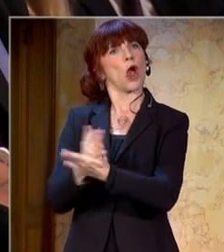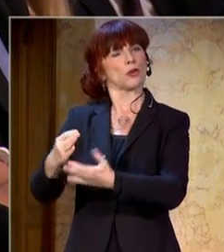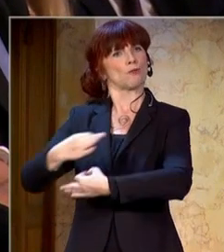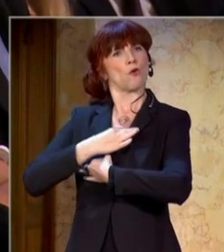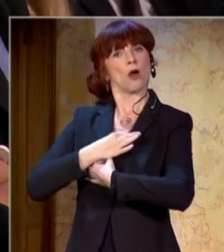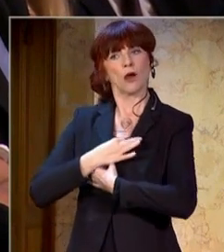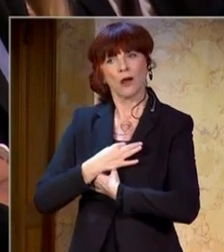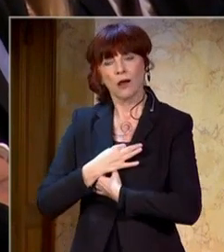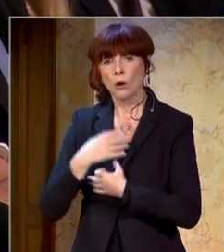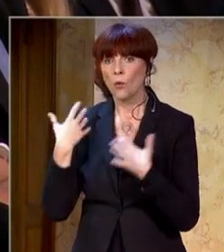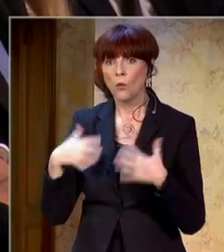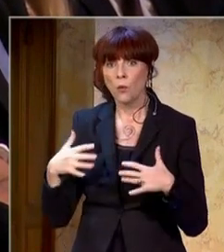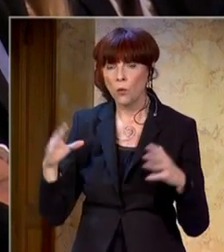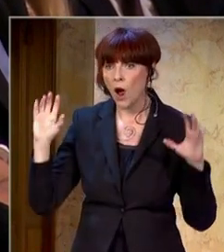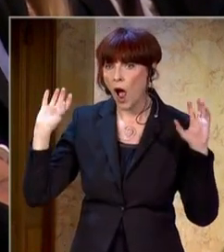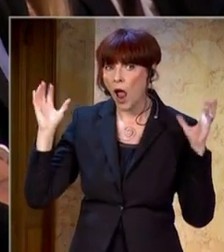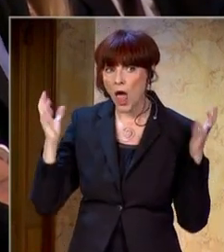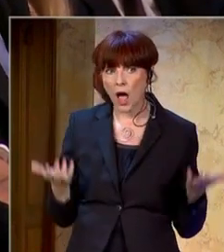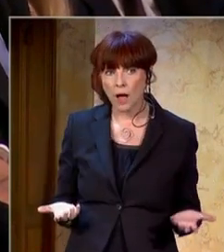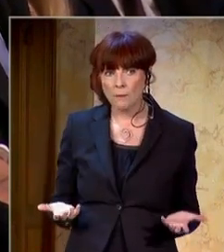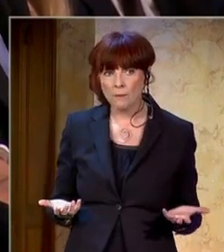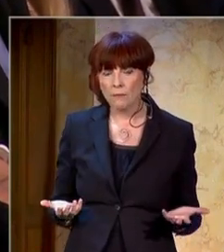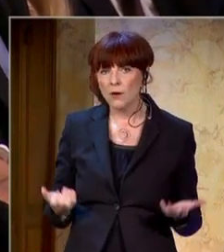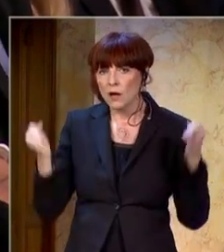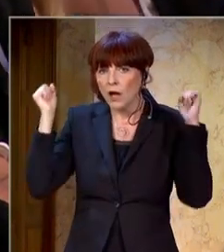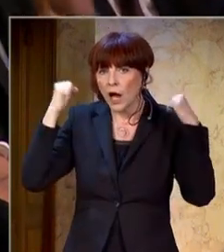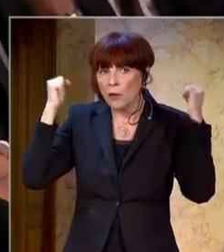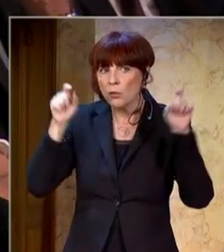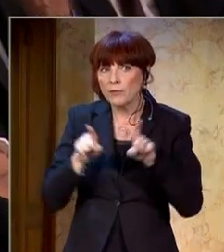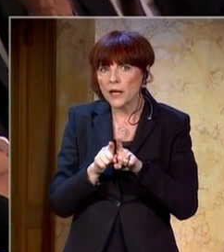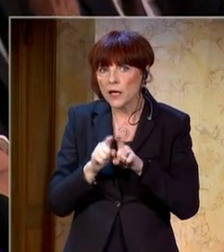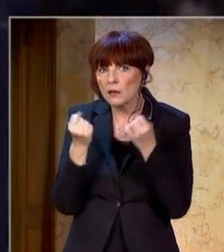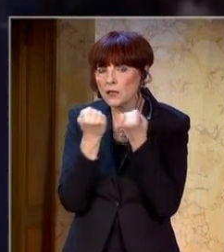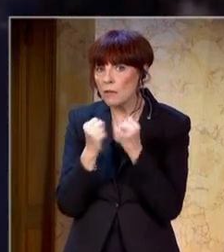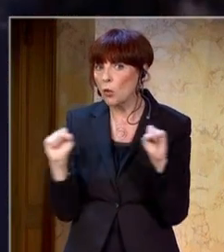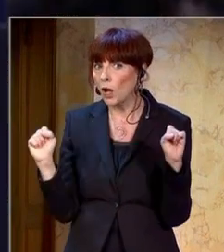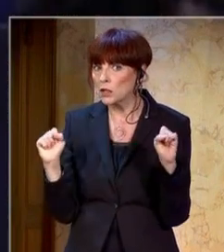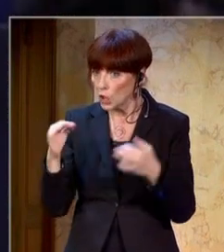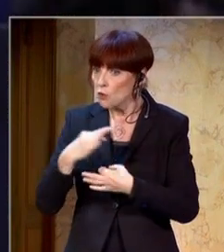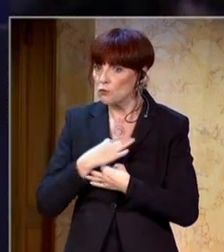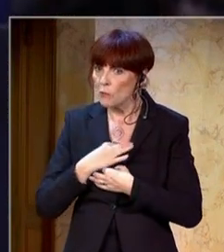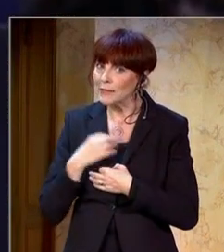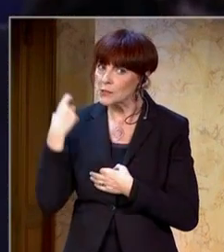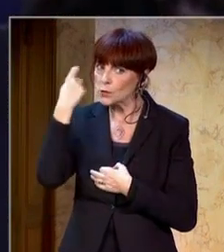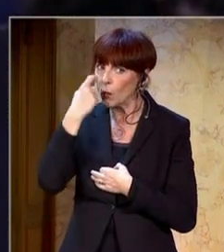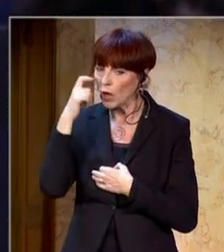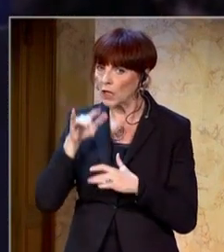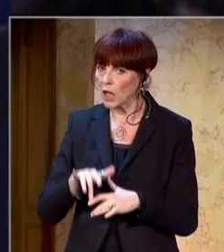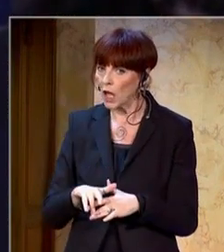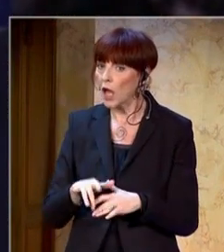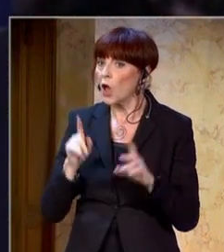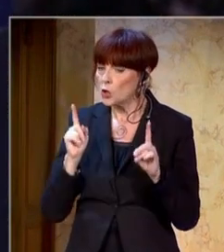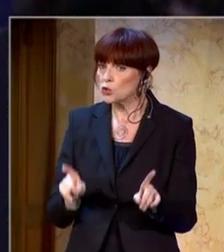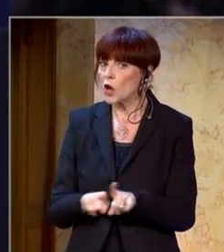Republik, die Demokratie, all das hier im Zentrum unserer Gedanken steht. Das bereitet mir Sorgen. Wir sollten die Frage der auch